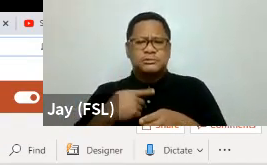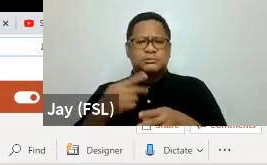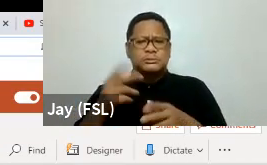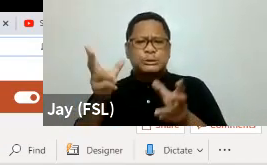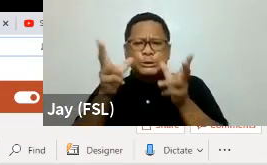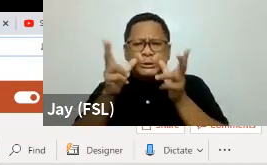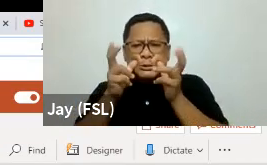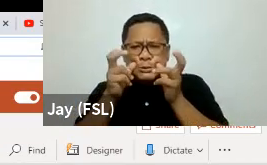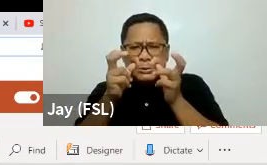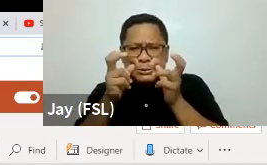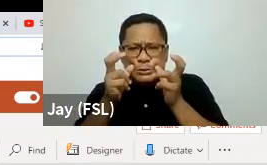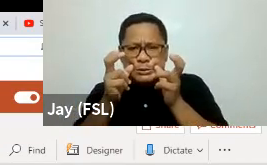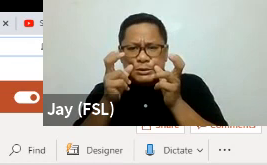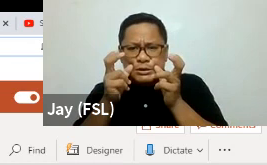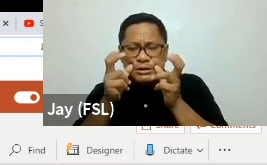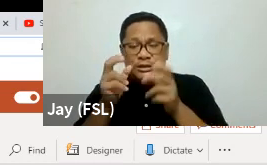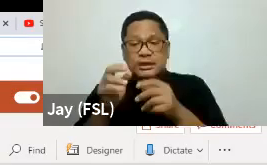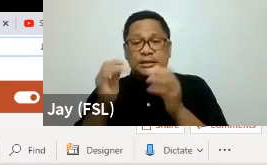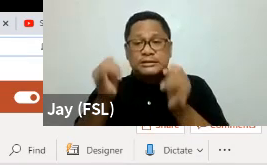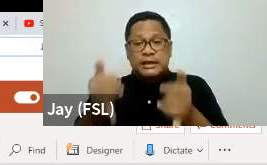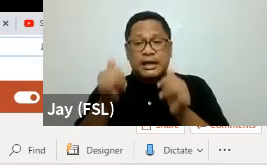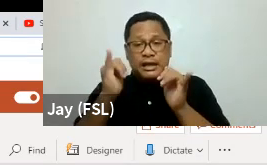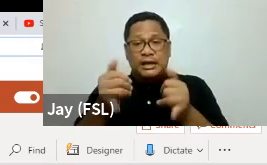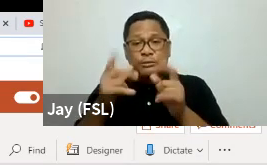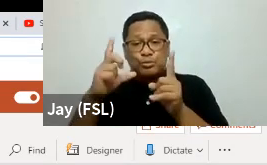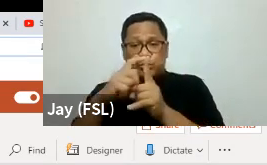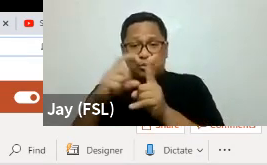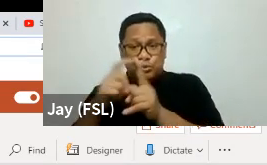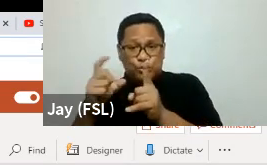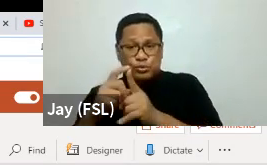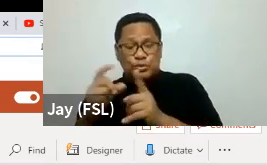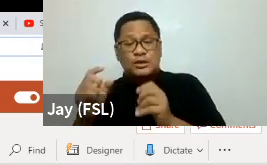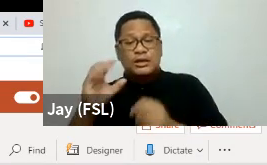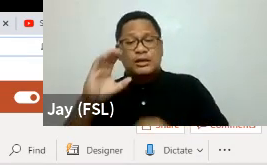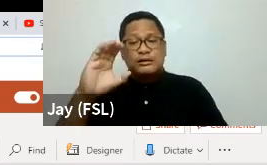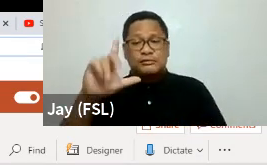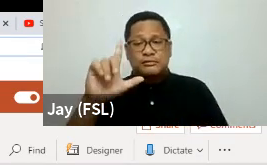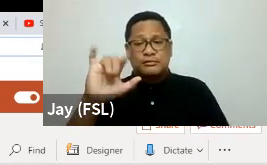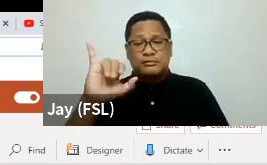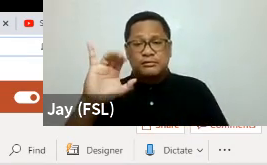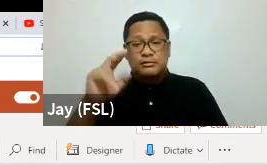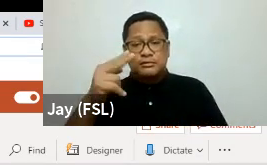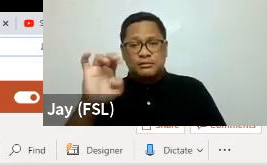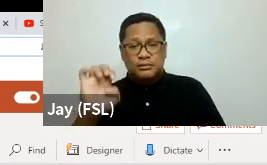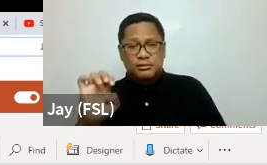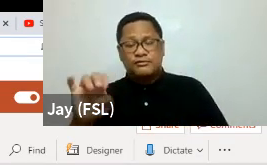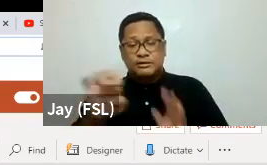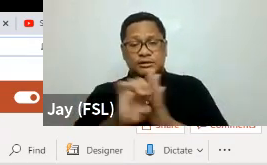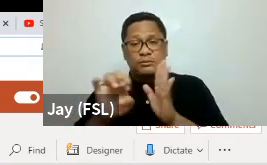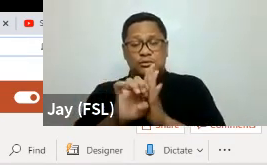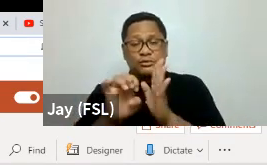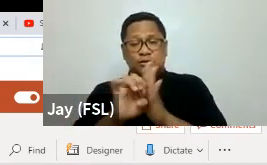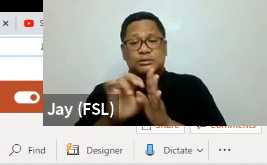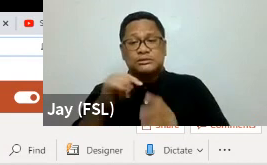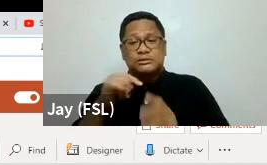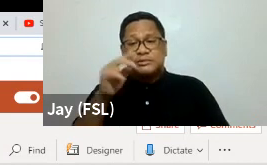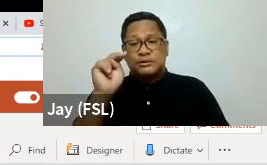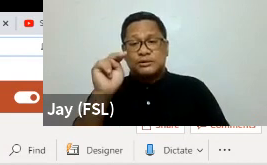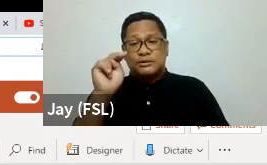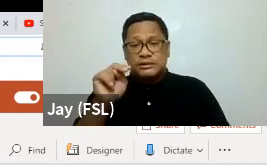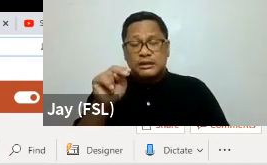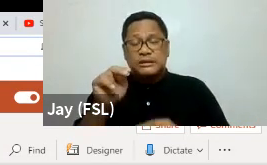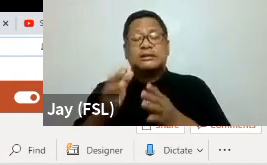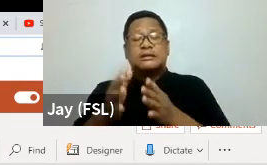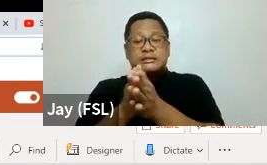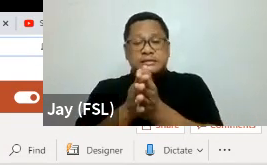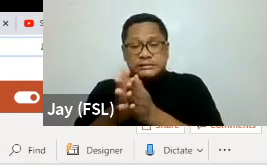na mga cliches. Okay? Marami tayong maririnig na cliches. Like for example, ang kailangan natin ay sipag at